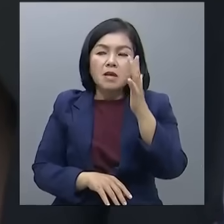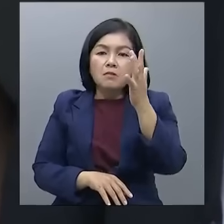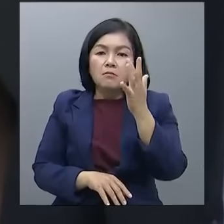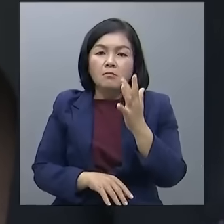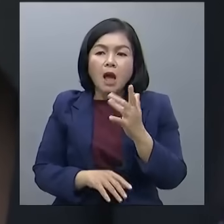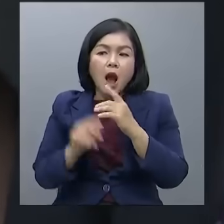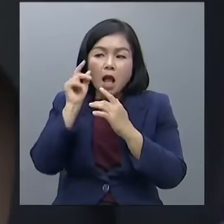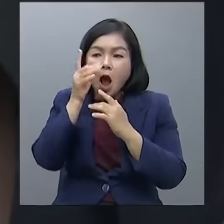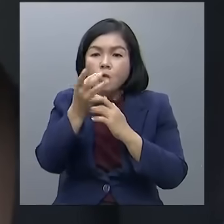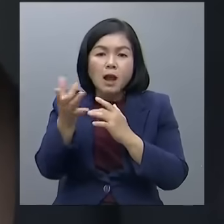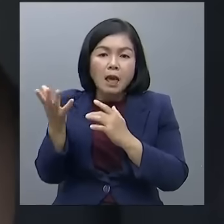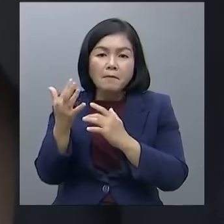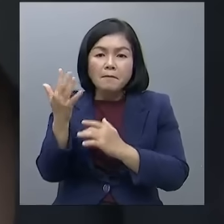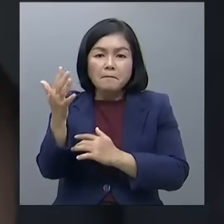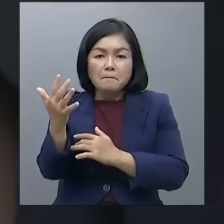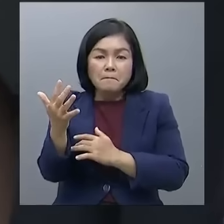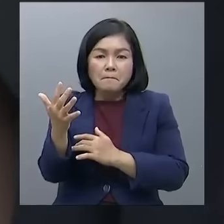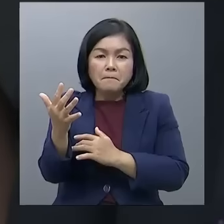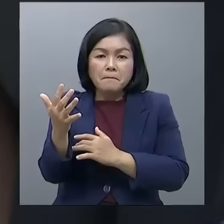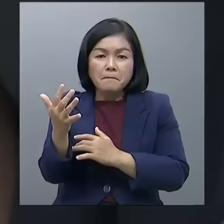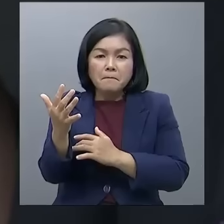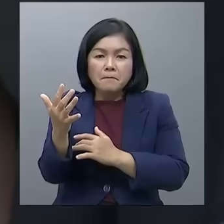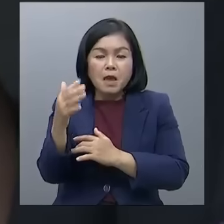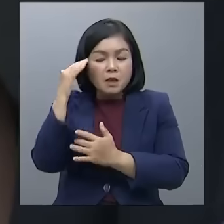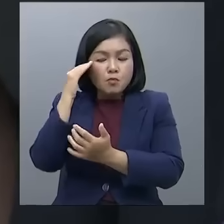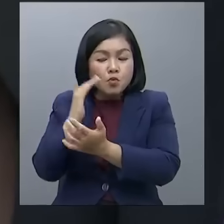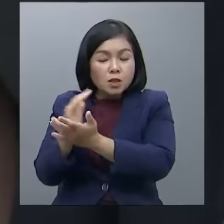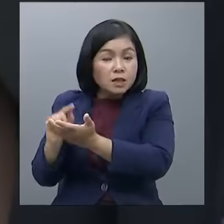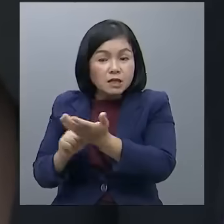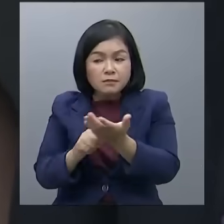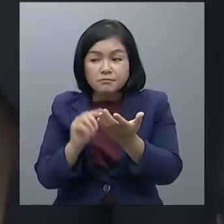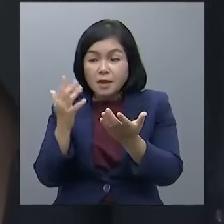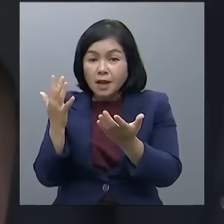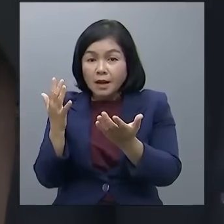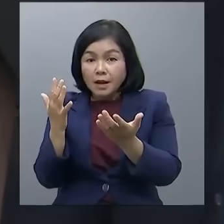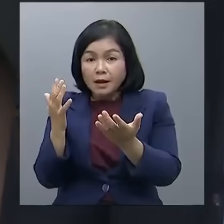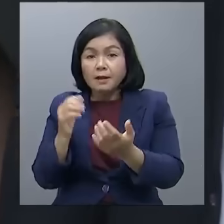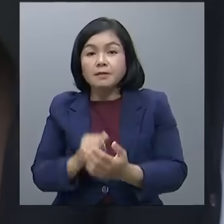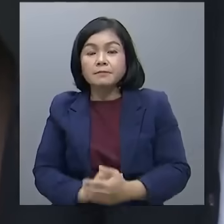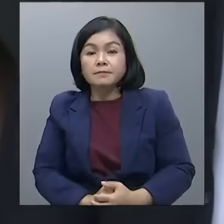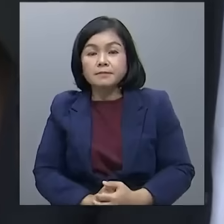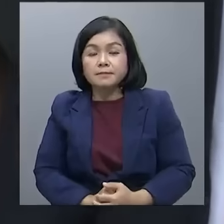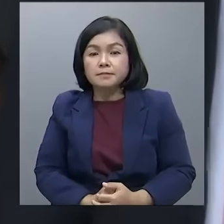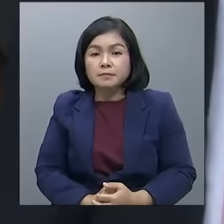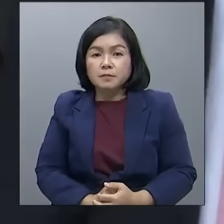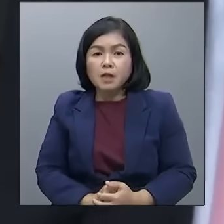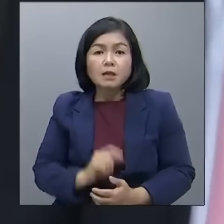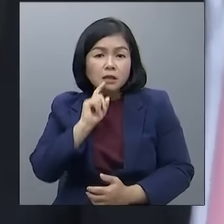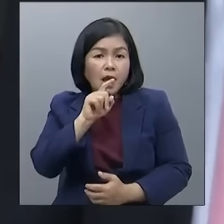ยังไม่มีข่าวมาทางกรมตำรวจจะไม่ได้เสนอมานะครับ คือหมายความว่าวันนี้ท่านนายกจะสามารถที่จะ